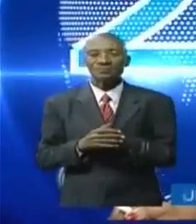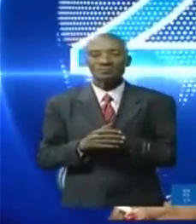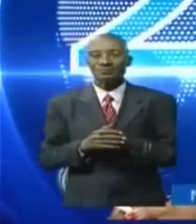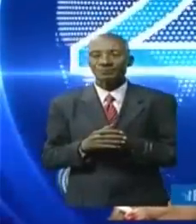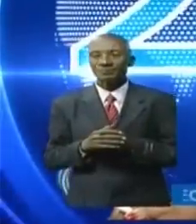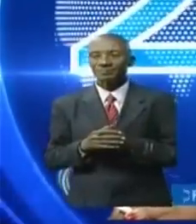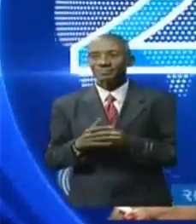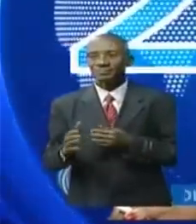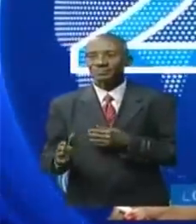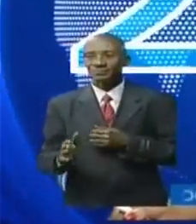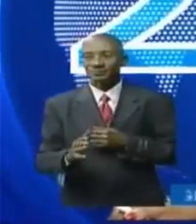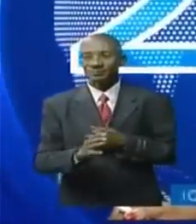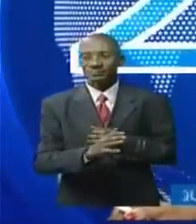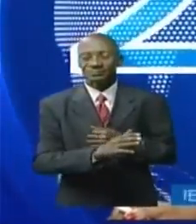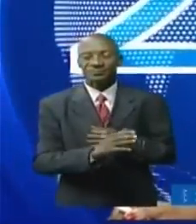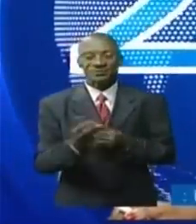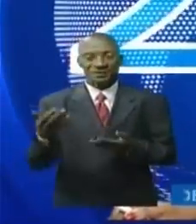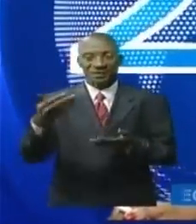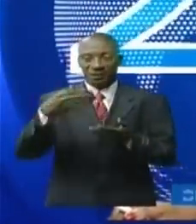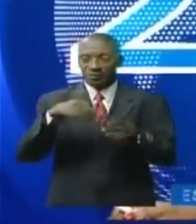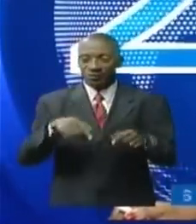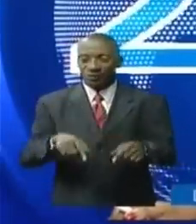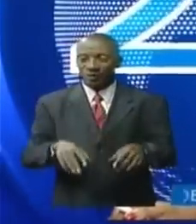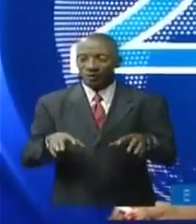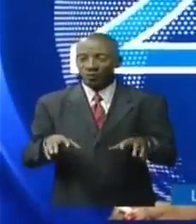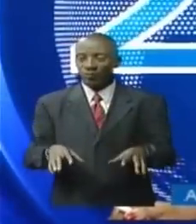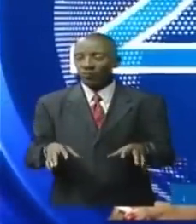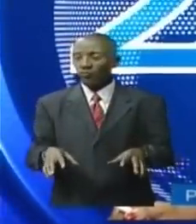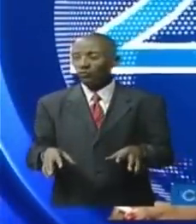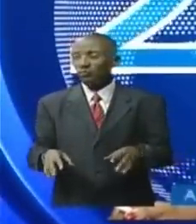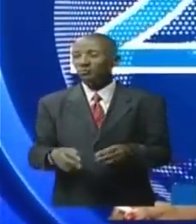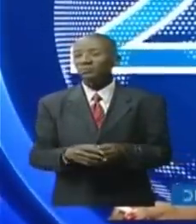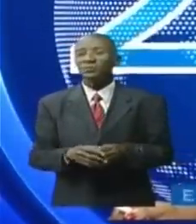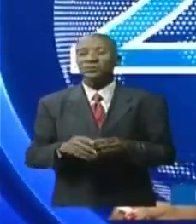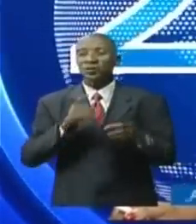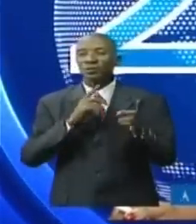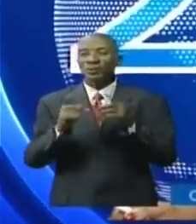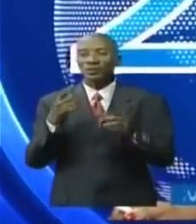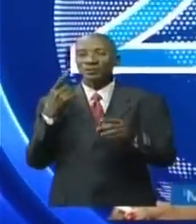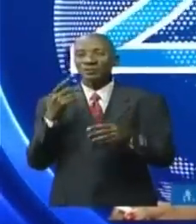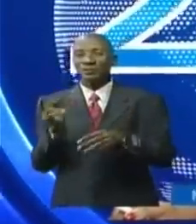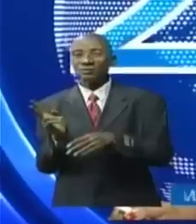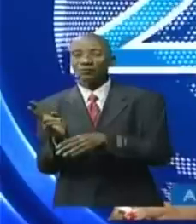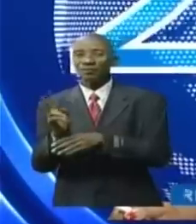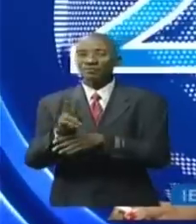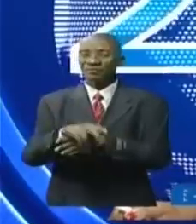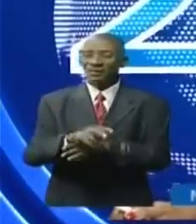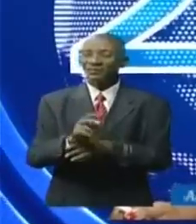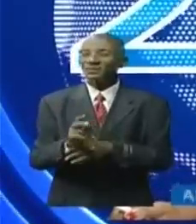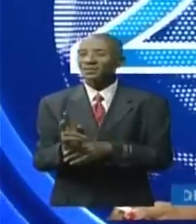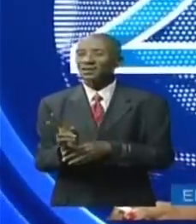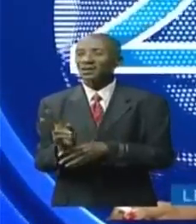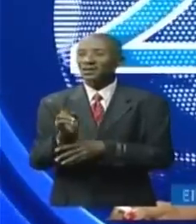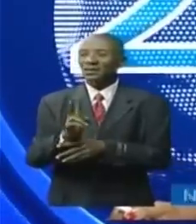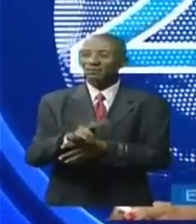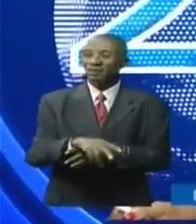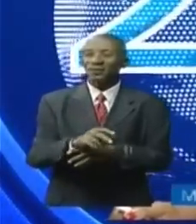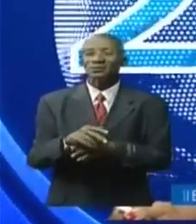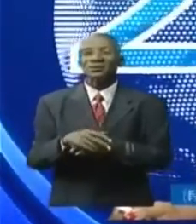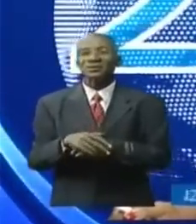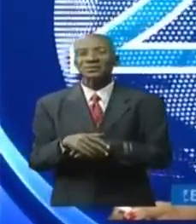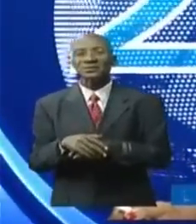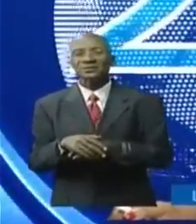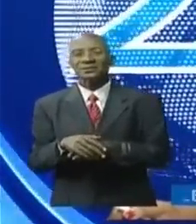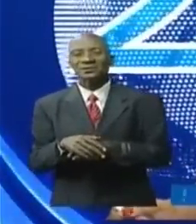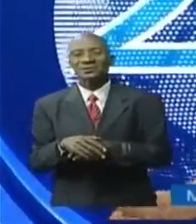Retour au pays, halte au message de violence à l'égard des ressortissants rwandais, stop au port et